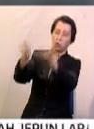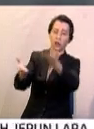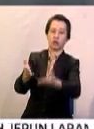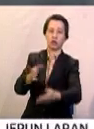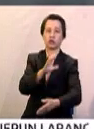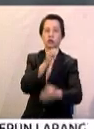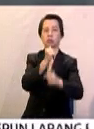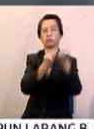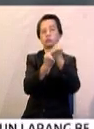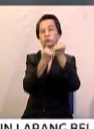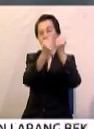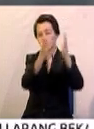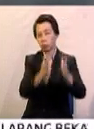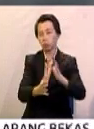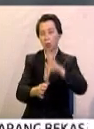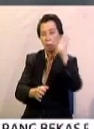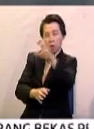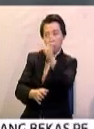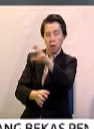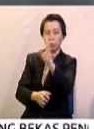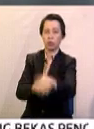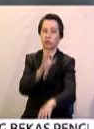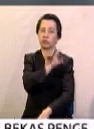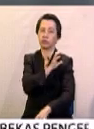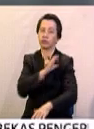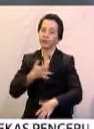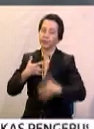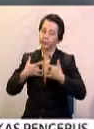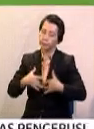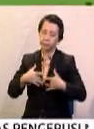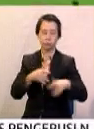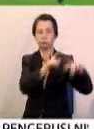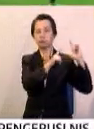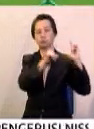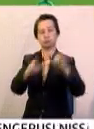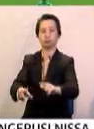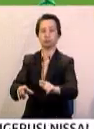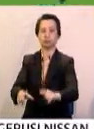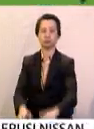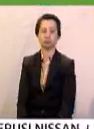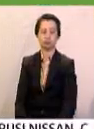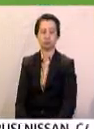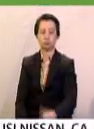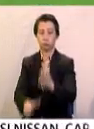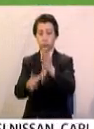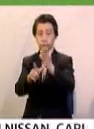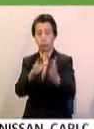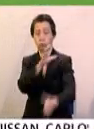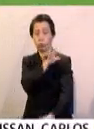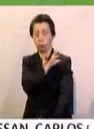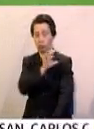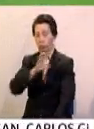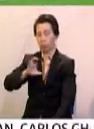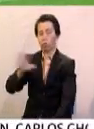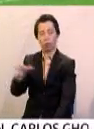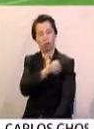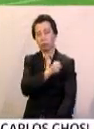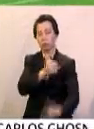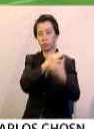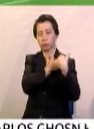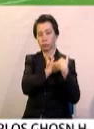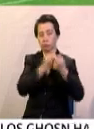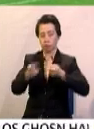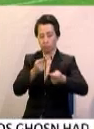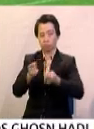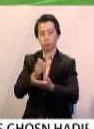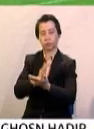terpaksa membuat satu keputusan yang agak drastik. Buat sementara waktu, penolong jurulatih Chong Yifat akan mengambil tugas sebagai